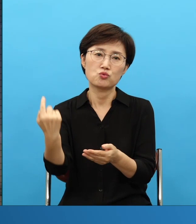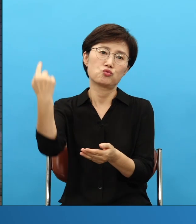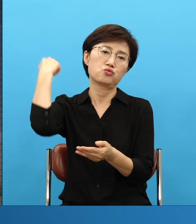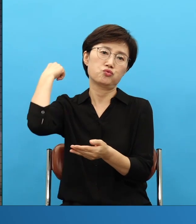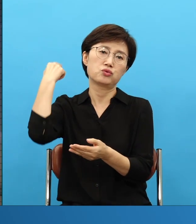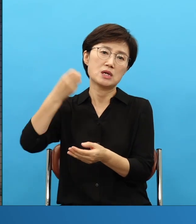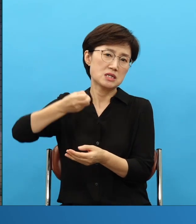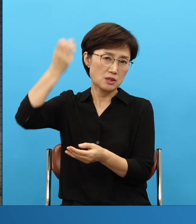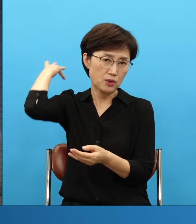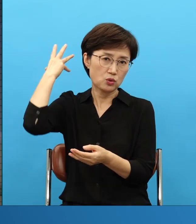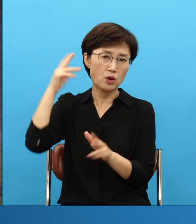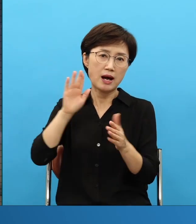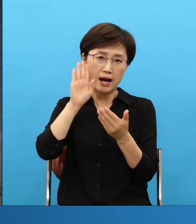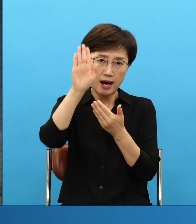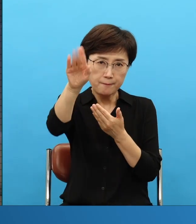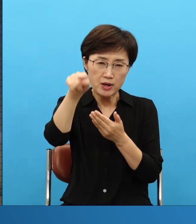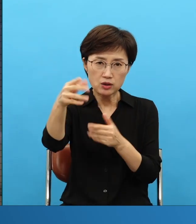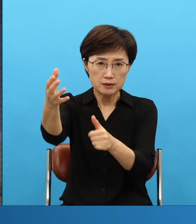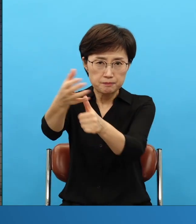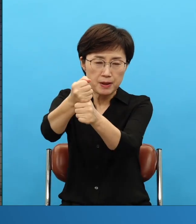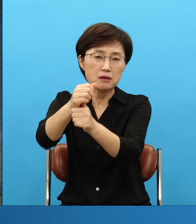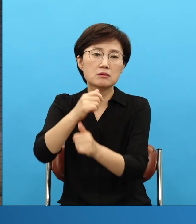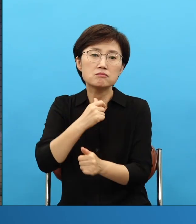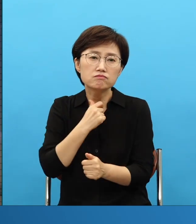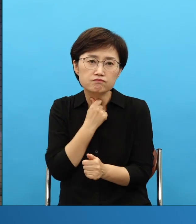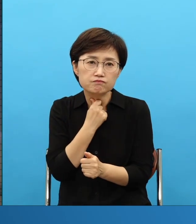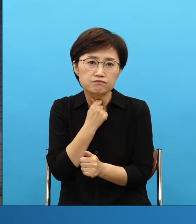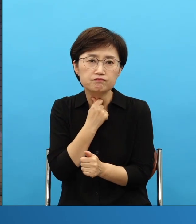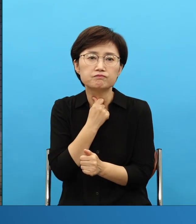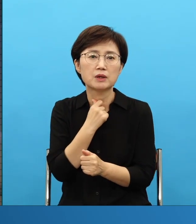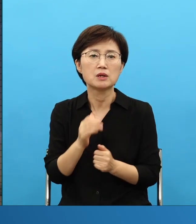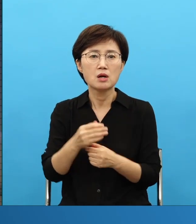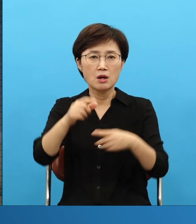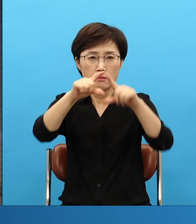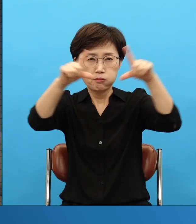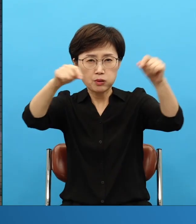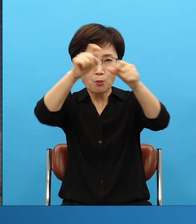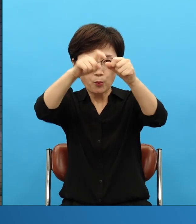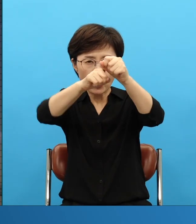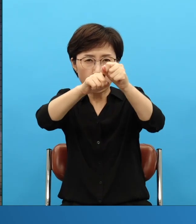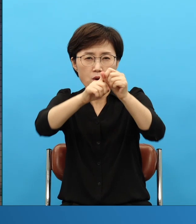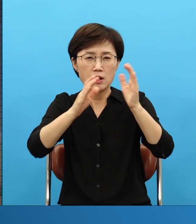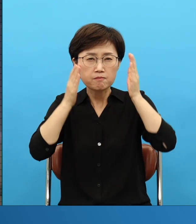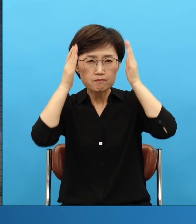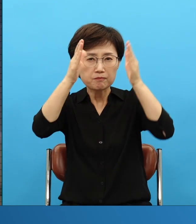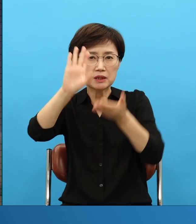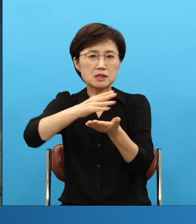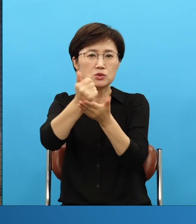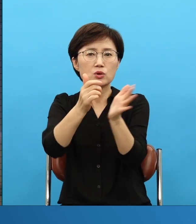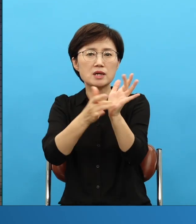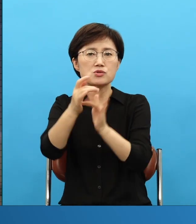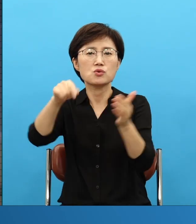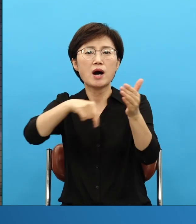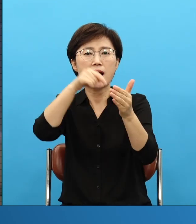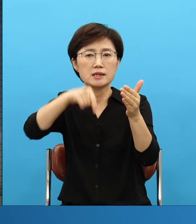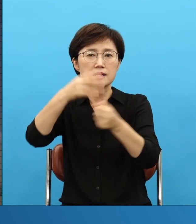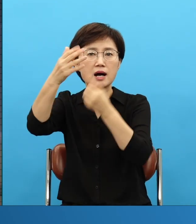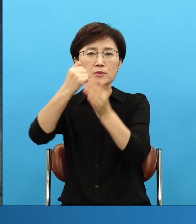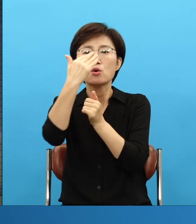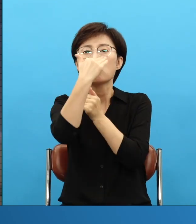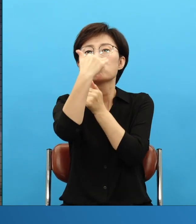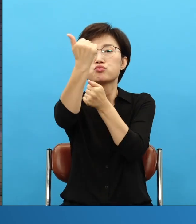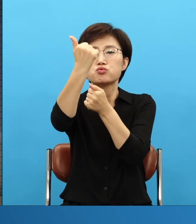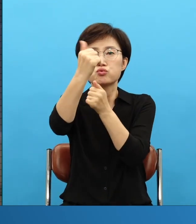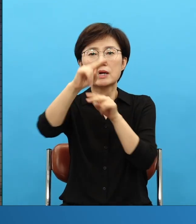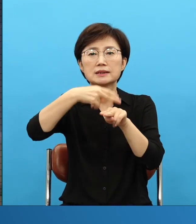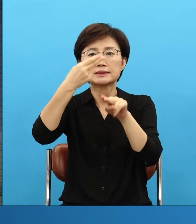있는 것은 잊어버리고 앞에 있는 것을 잡으려고 표대를 향하여 그리스도 예수 안에서 하나님이